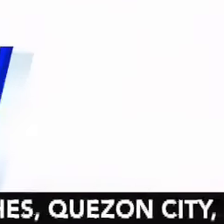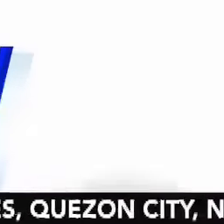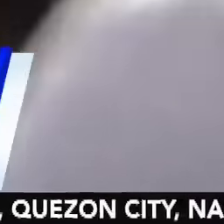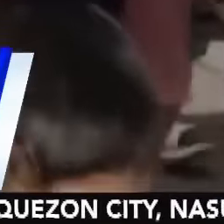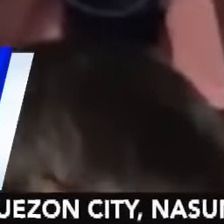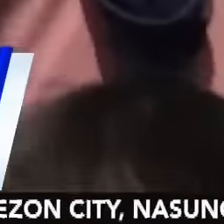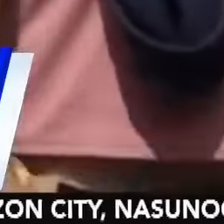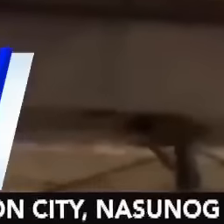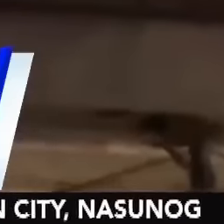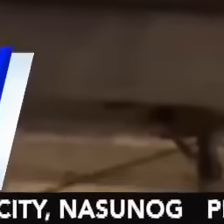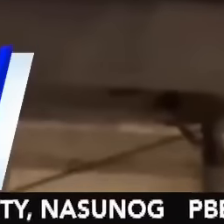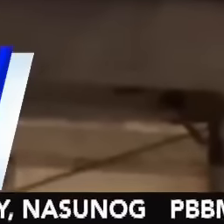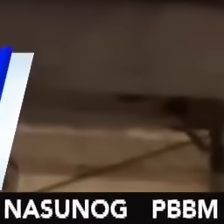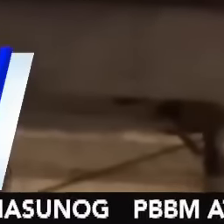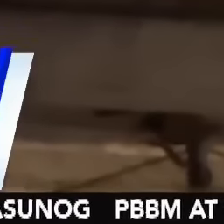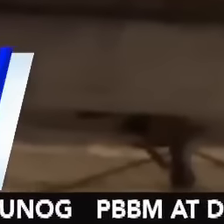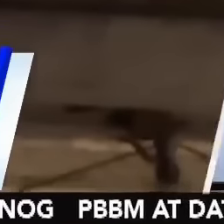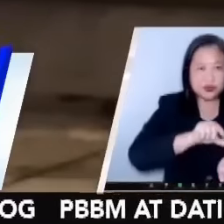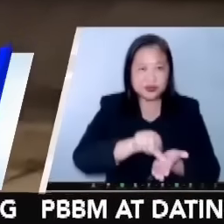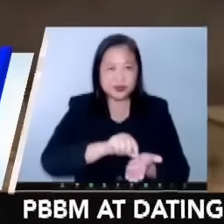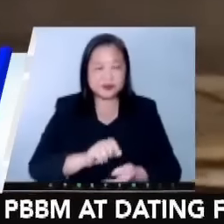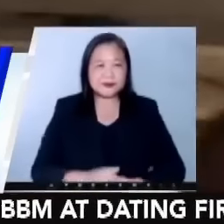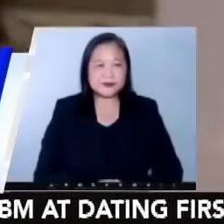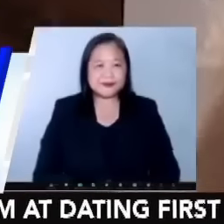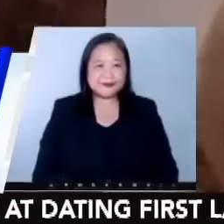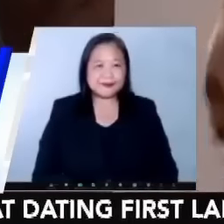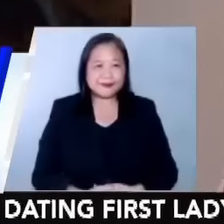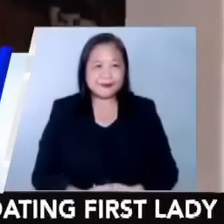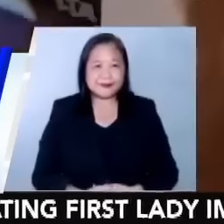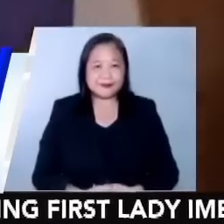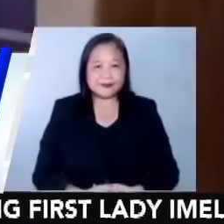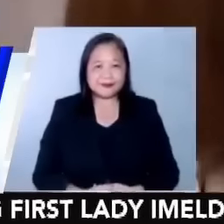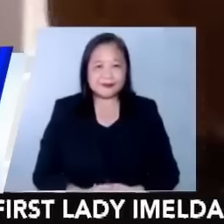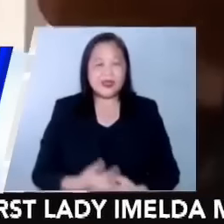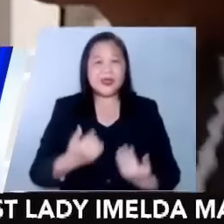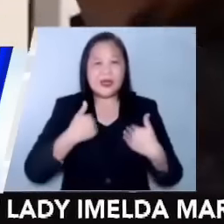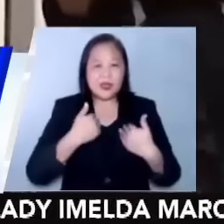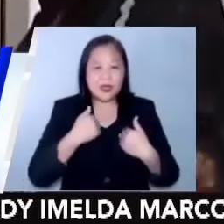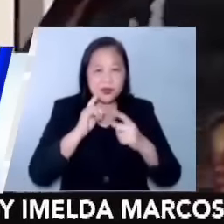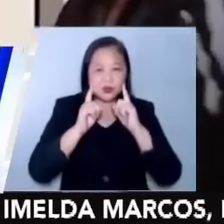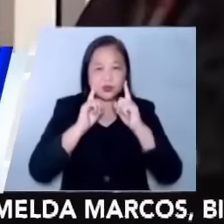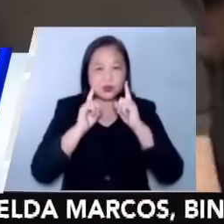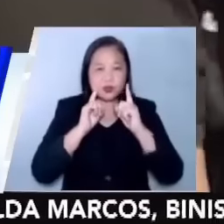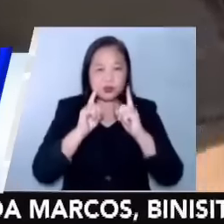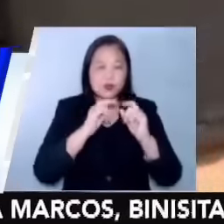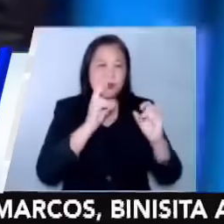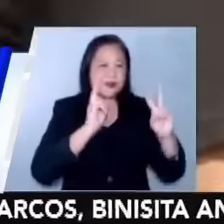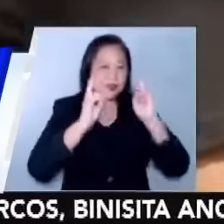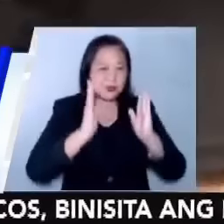buhay. Narito po yung panayam namin doon sa mga nakausap naming dumadalaw.